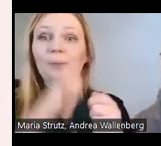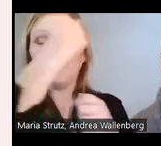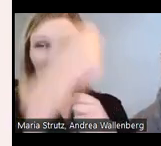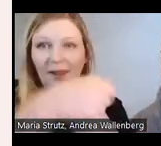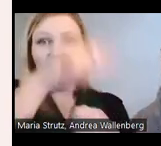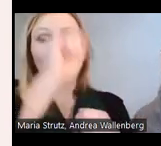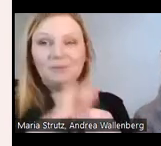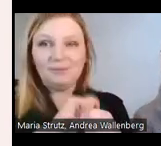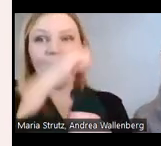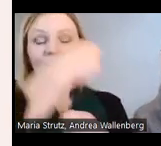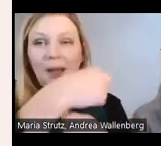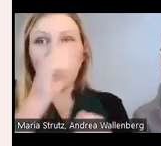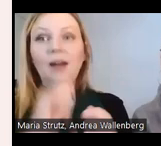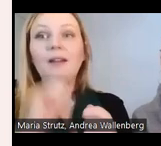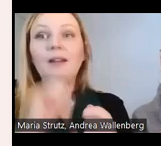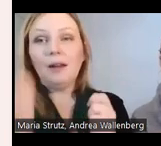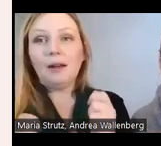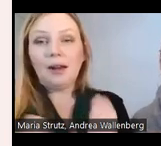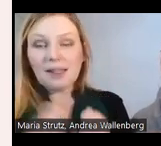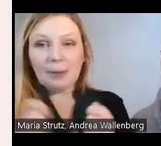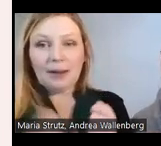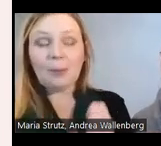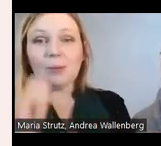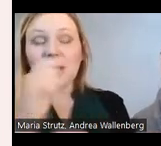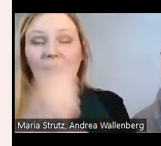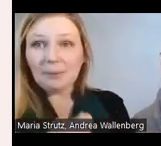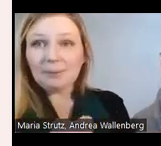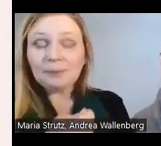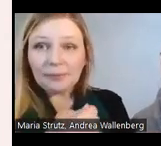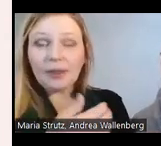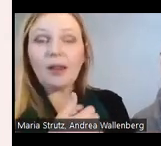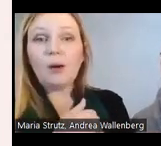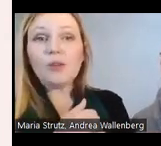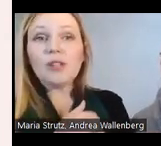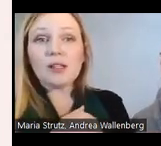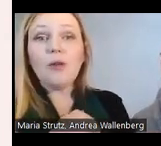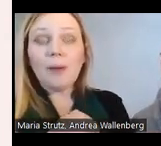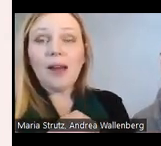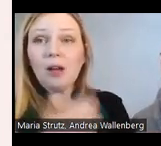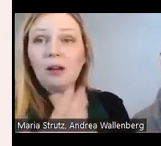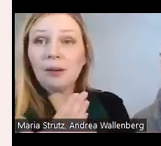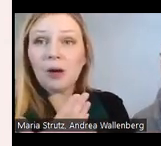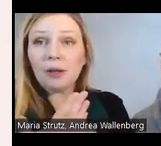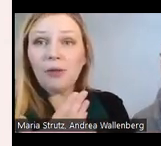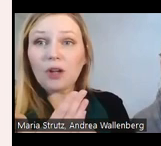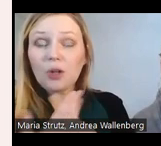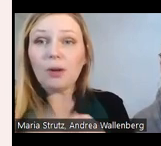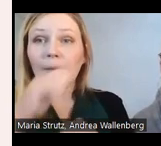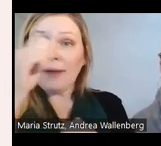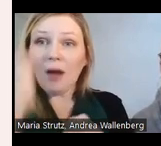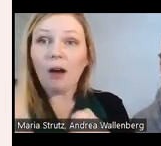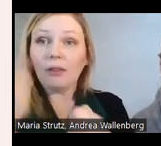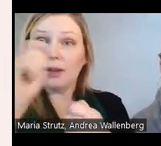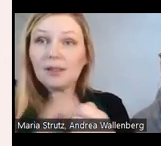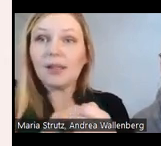Samma tecken då för banan till exempel. Hemma. Mm. Exemplet här är på somaliska. Och sen så får man även höra när man kommer till